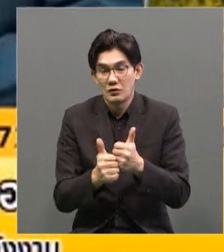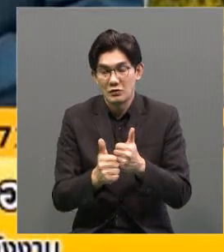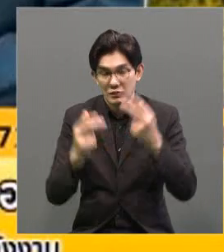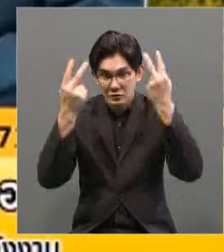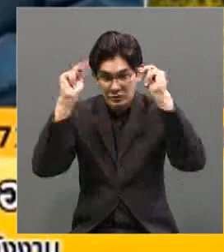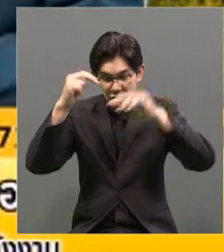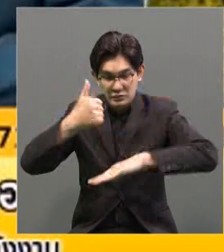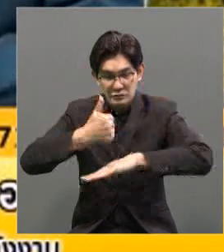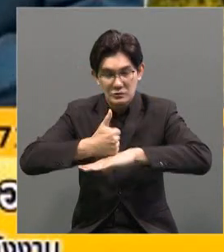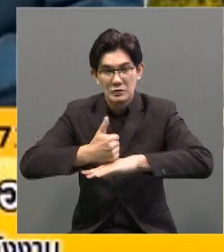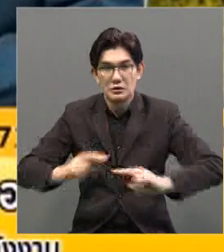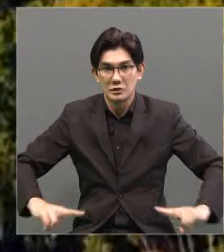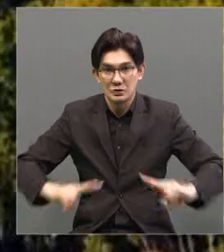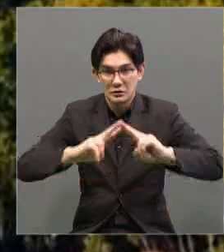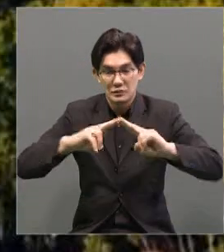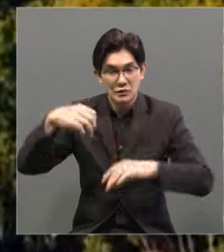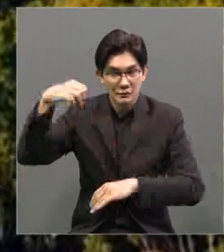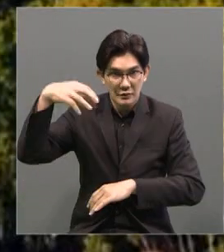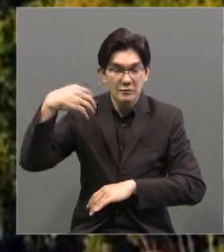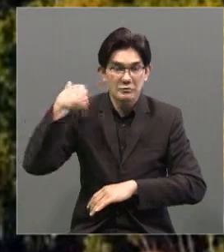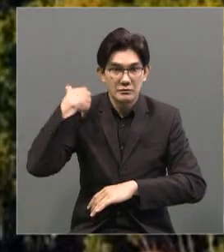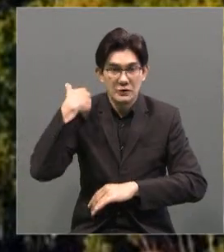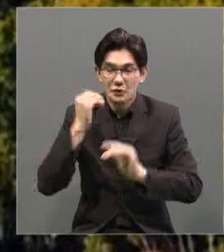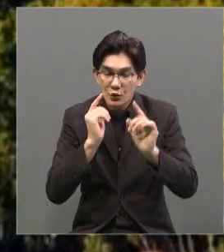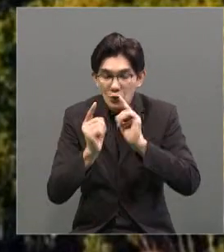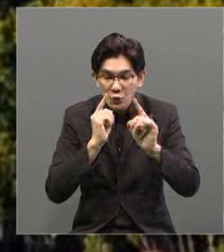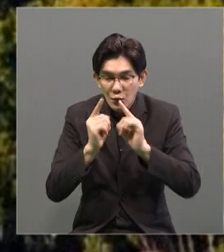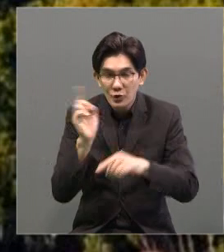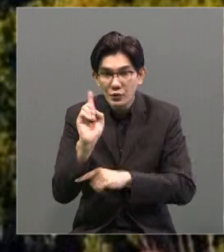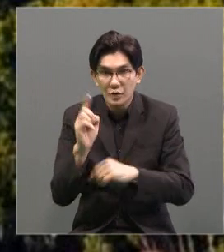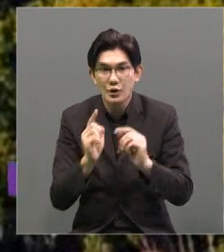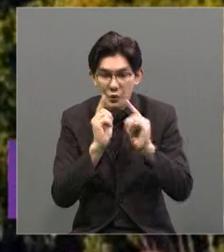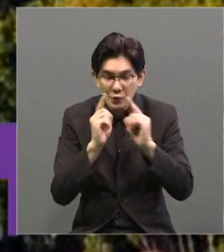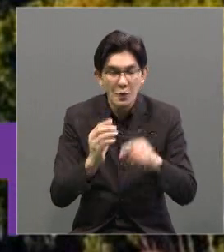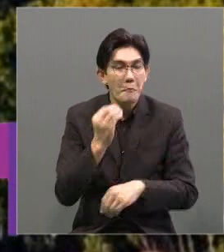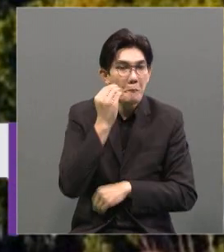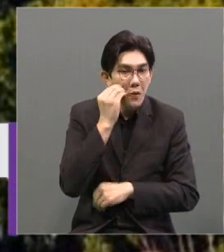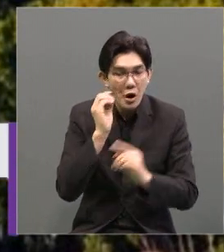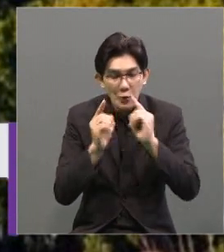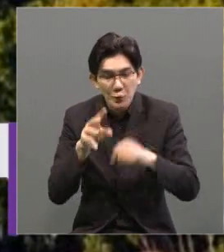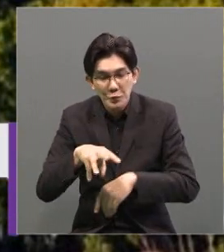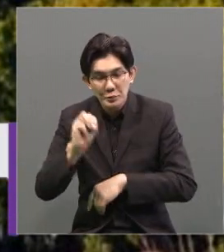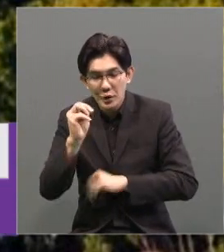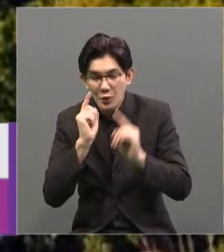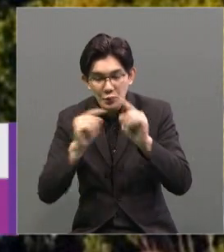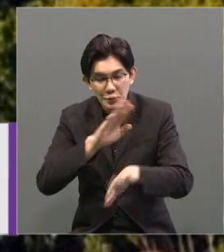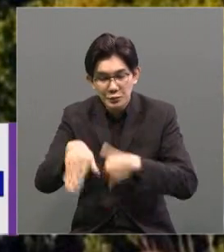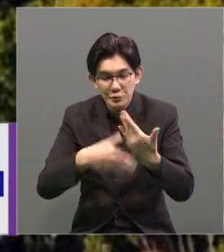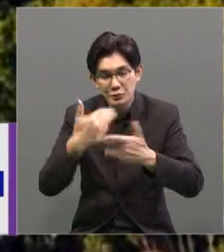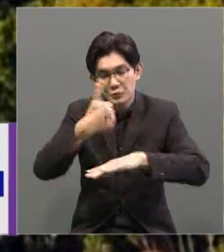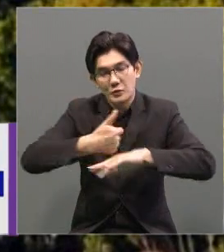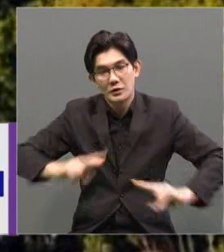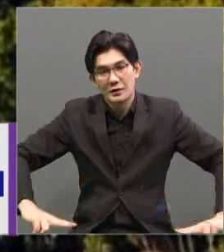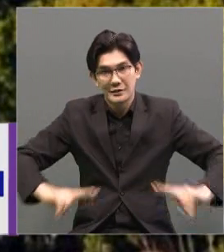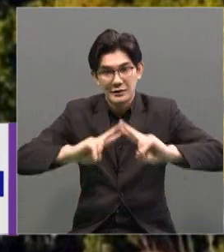กรัฐมนตรีและรัฐมนตรีว่าการกระทรวงพลังงานร่วมพูดคุยนะคะในรายการคุยเรื่องบ้านคุยเรื่องเมืองคุยทุกเรื่องกับรัฐม